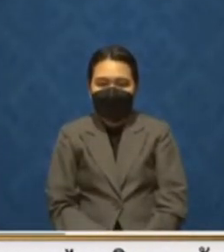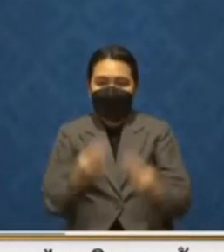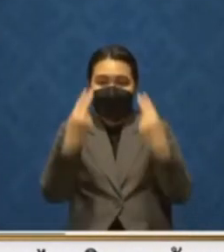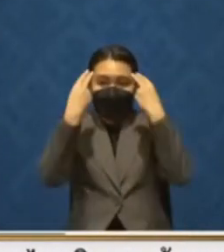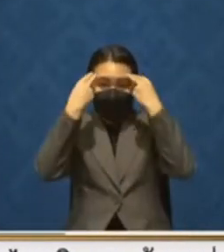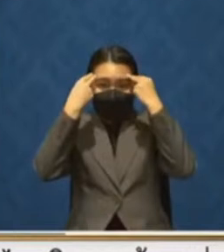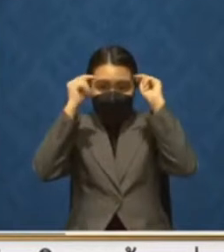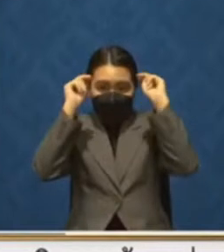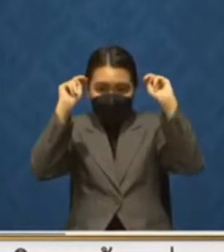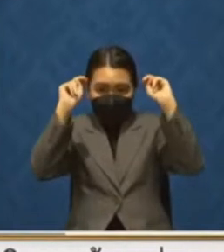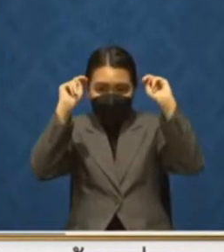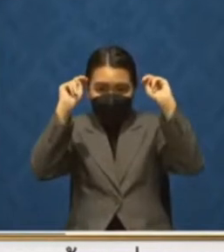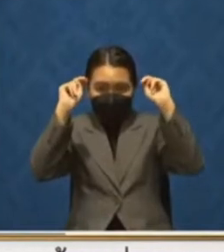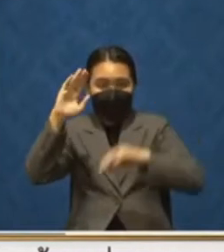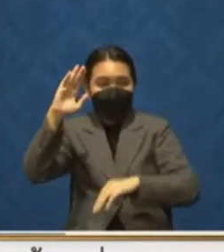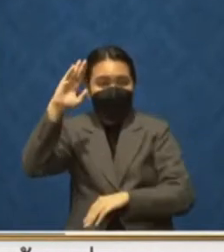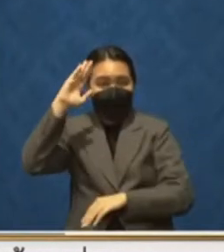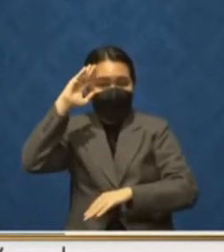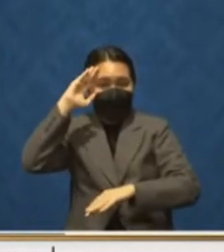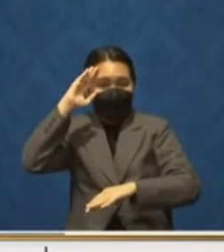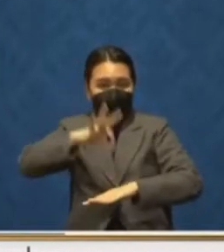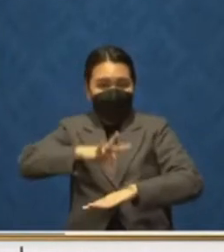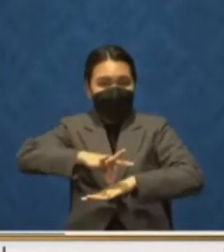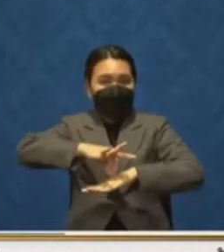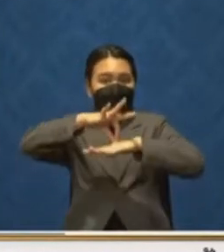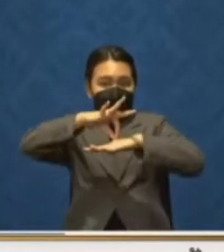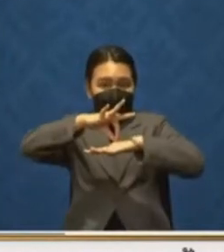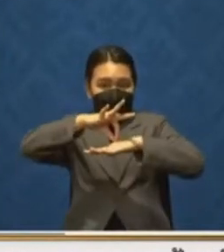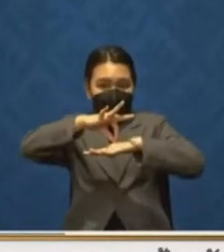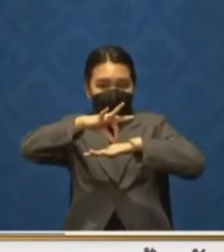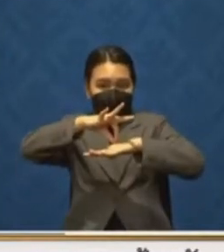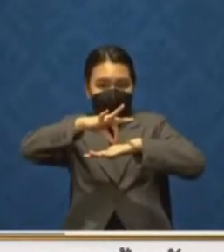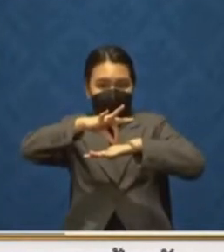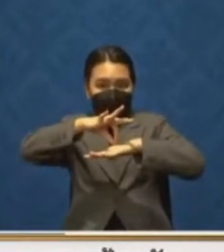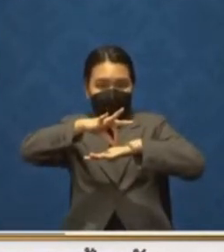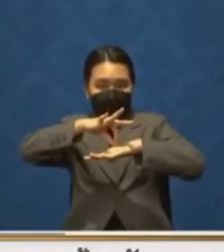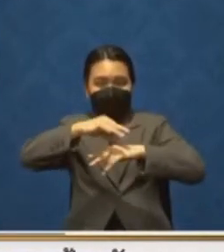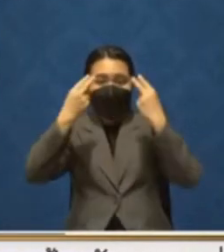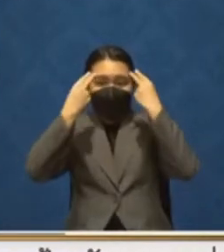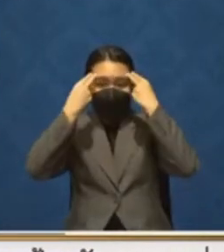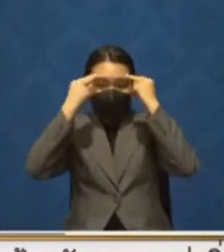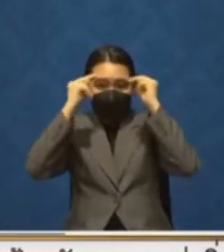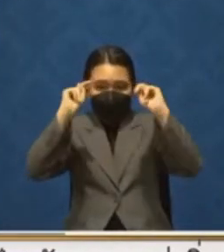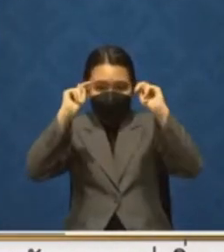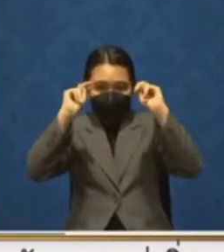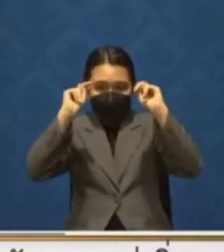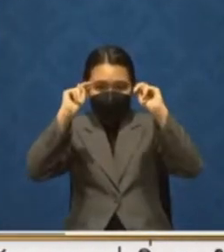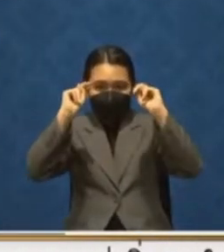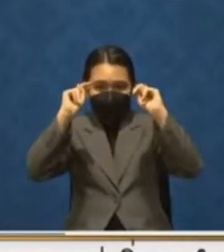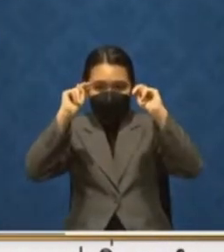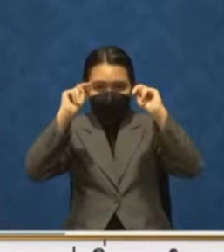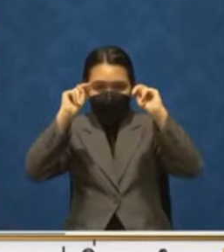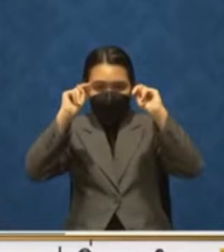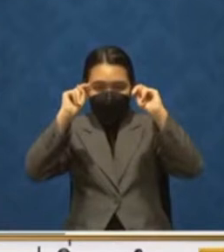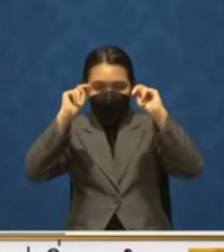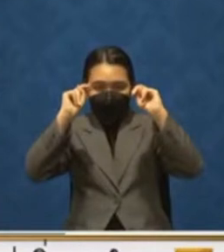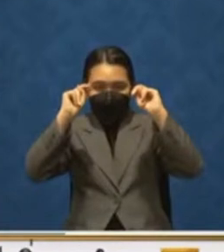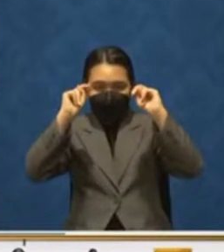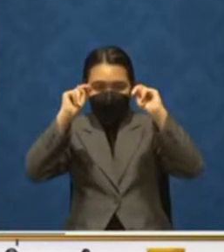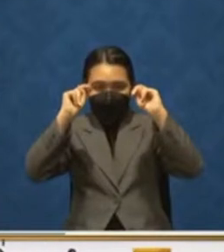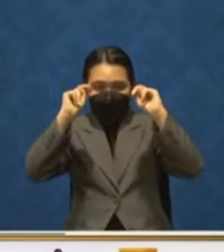พลเอกประยุทธ์เข้ามาดำรงตำแหน่งนายกรัฐมนตรีท่านรัฐ